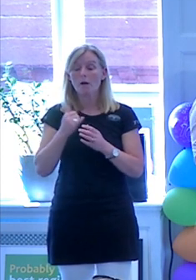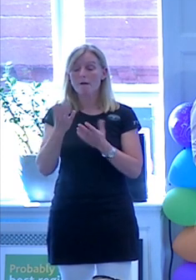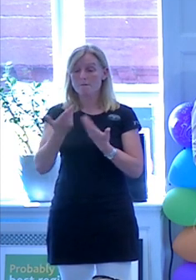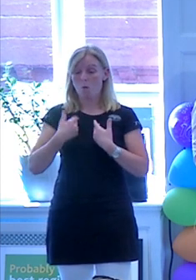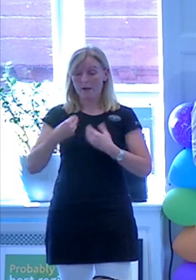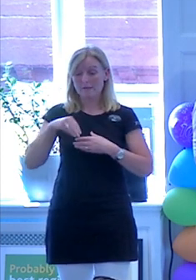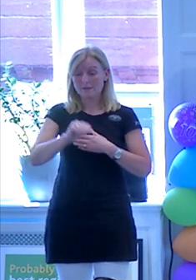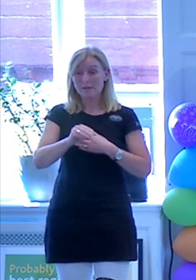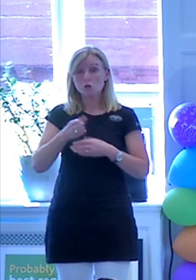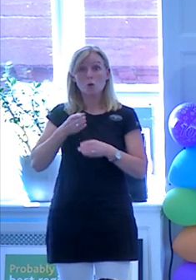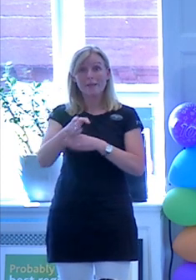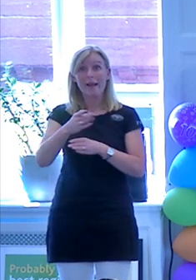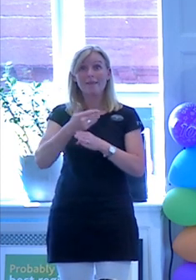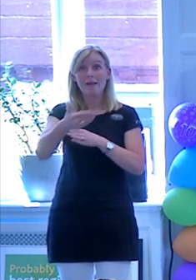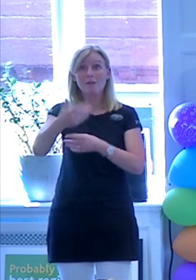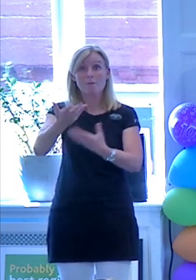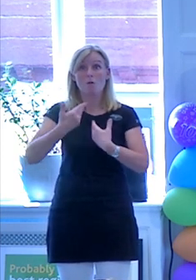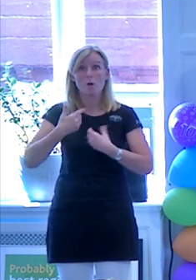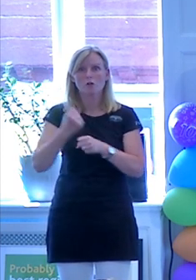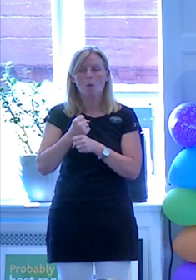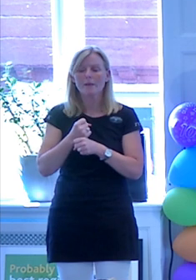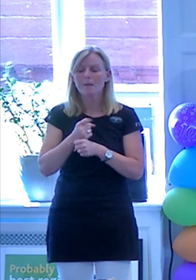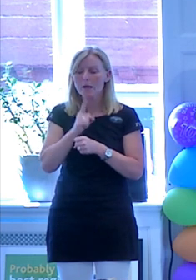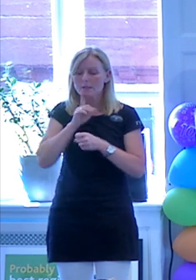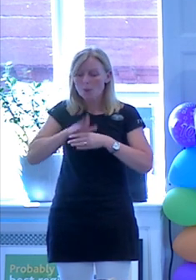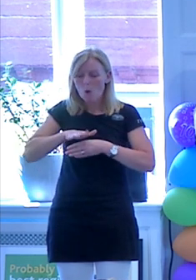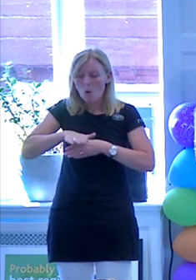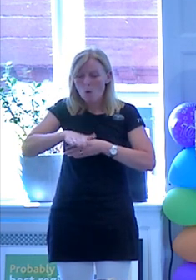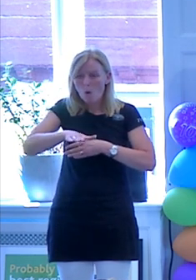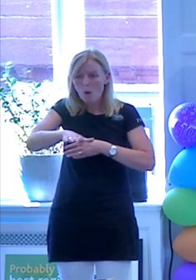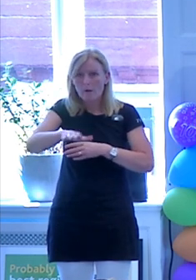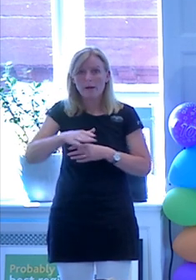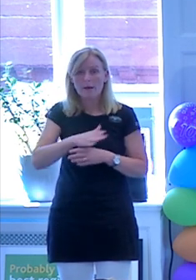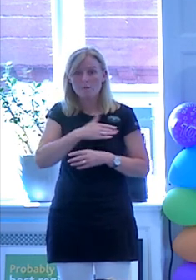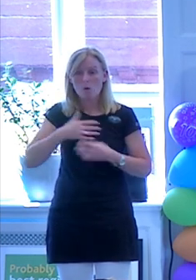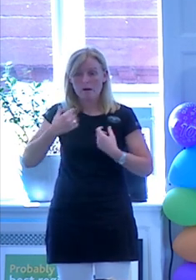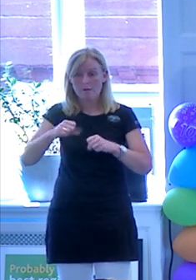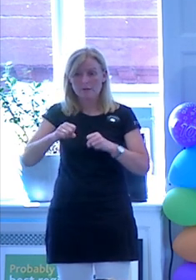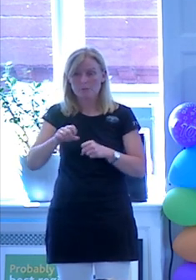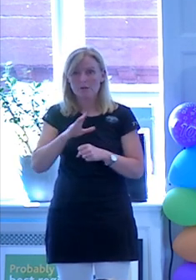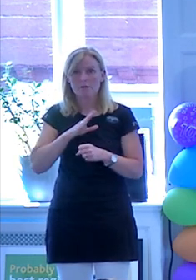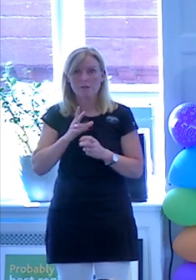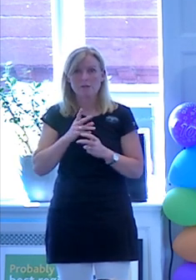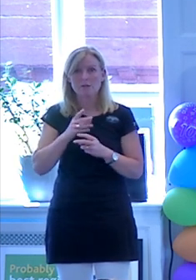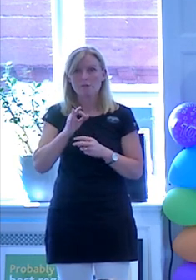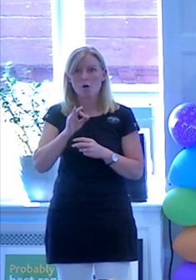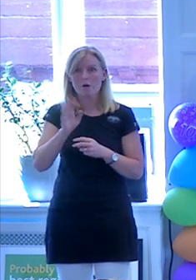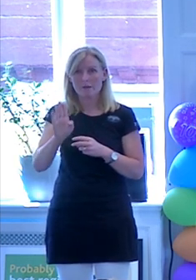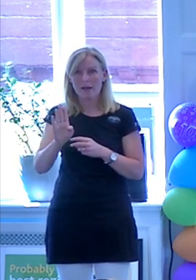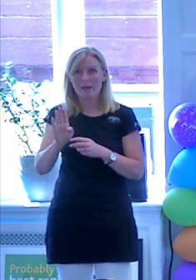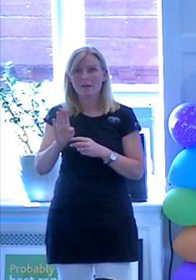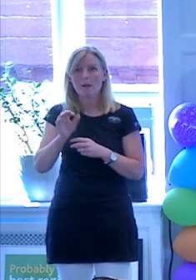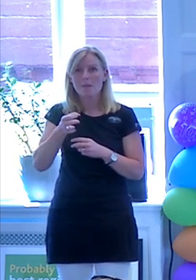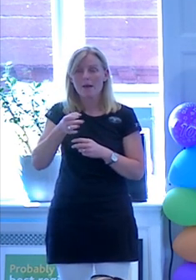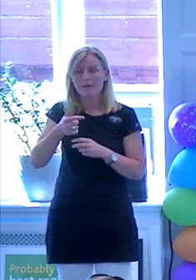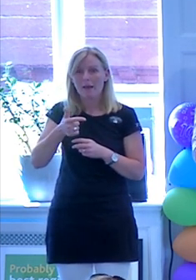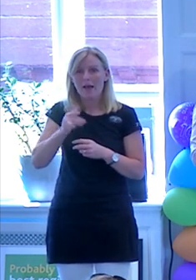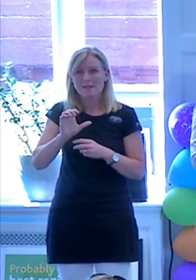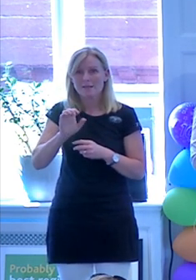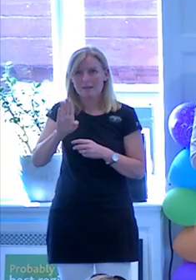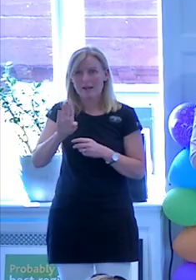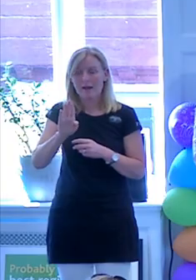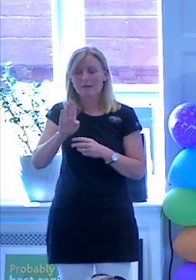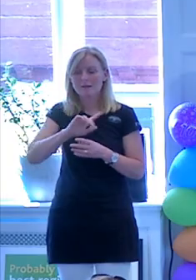kommer direkt i arbete. Det handlar om att göra stegförflyttningar. I vår verksamhet så har vi till exempel för detta PTSD-center som nu